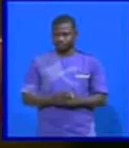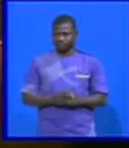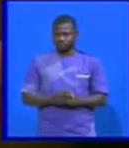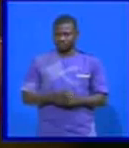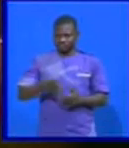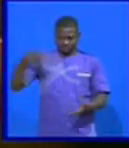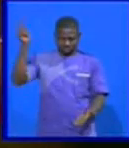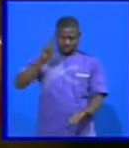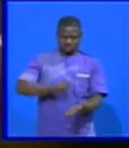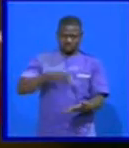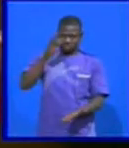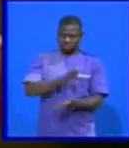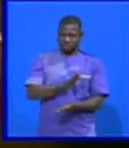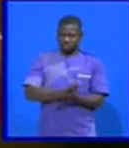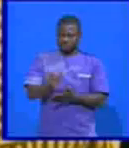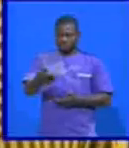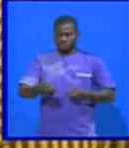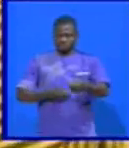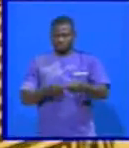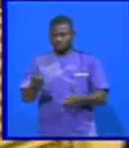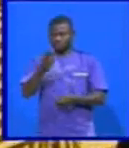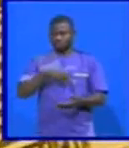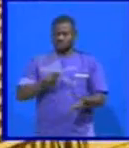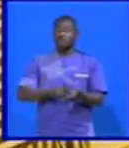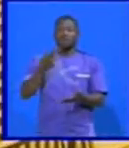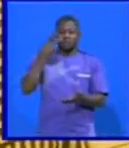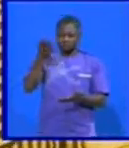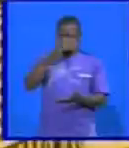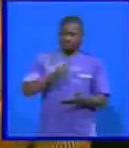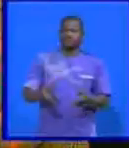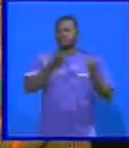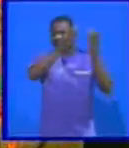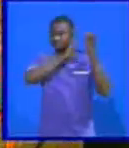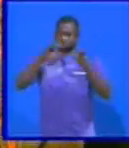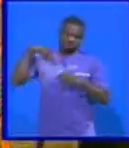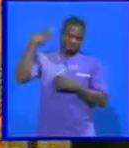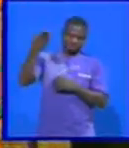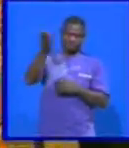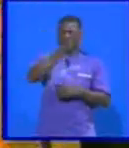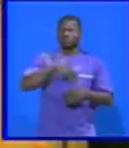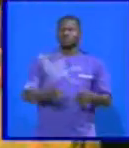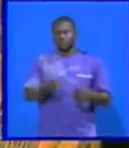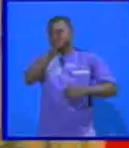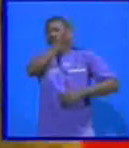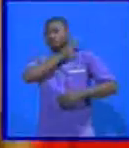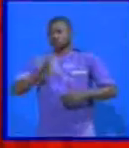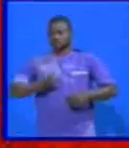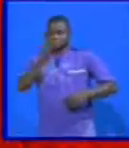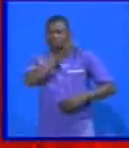Signature du document, échange de notes et voilà la charge désormais sur les épaules de Christophe-Marie-Joseph Dabiré.